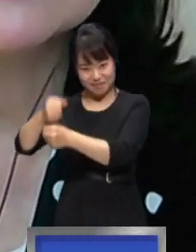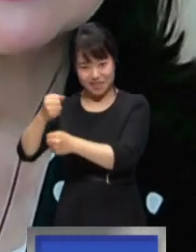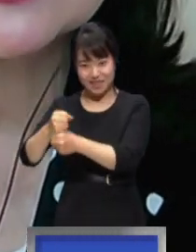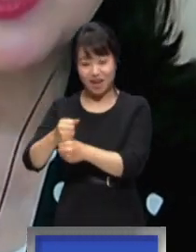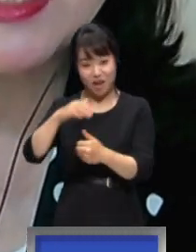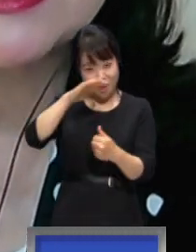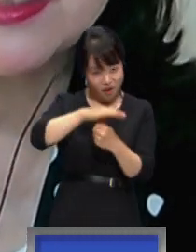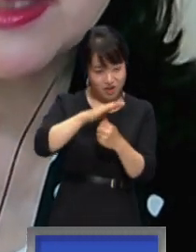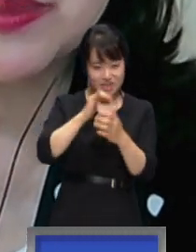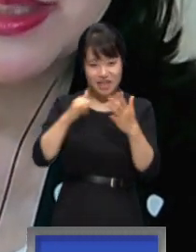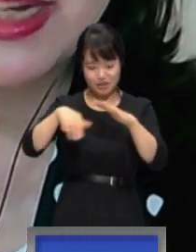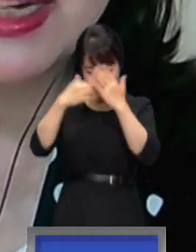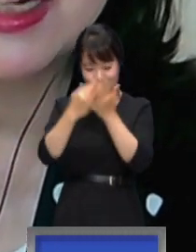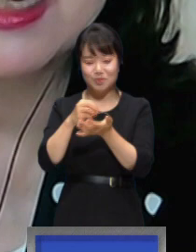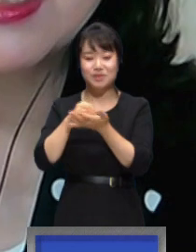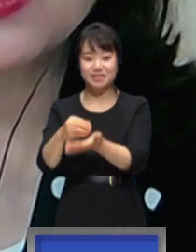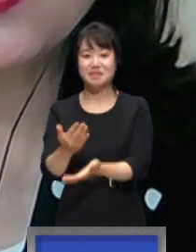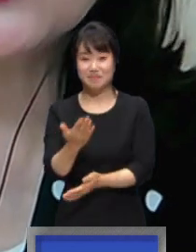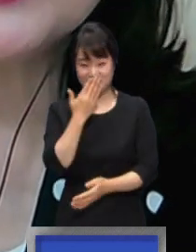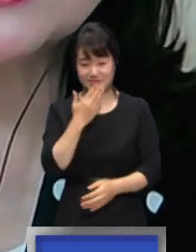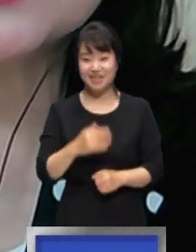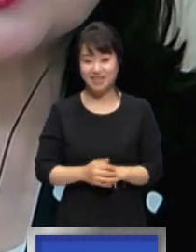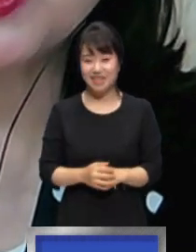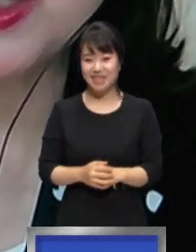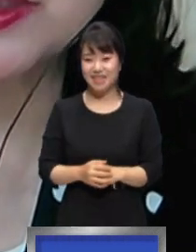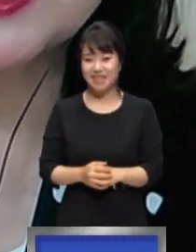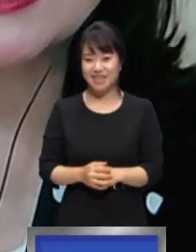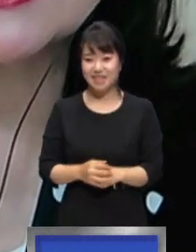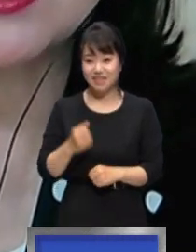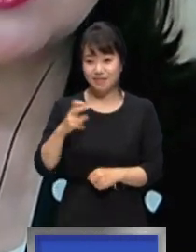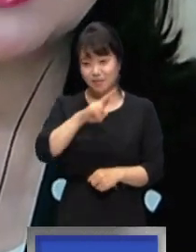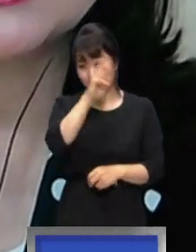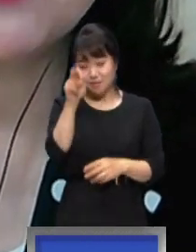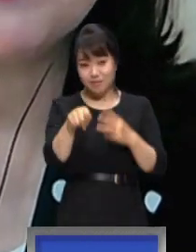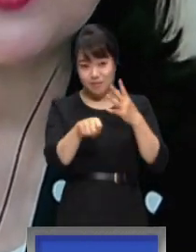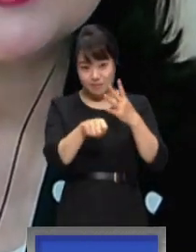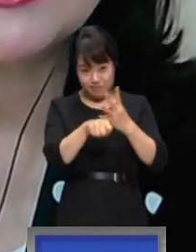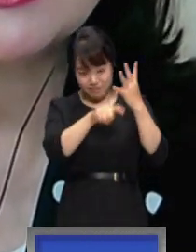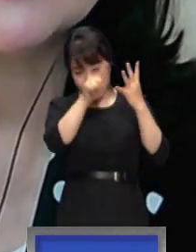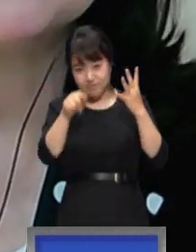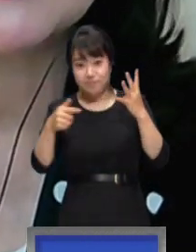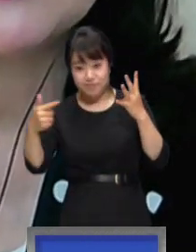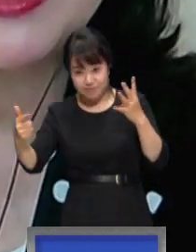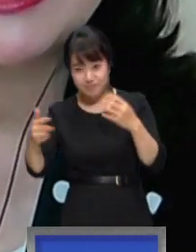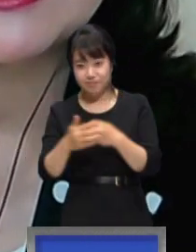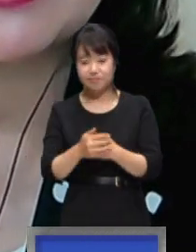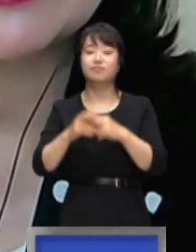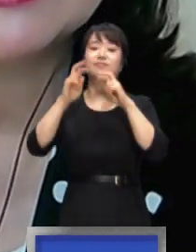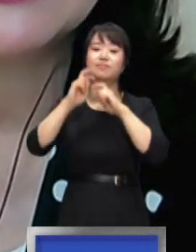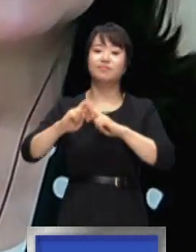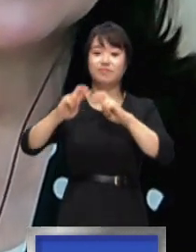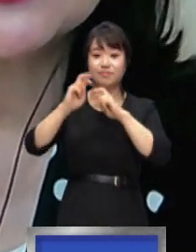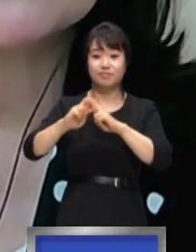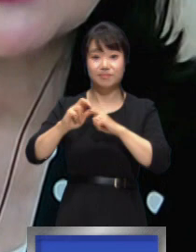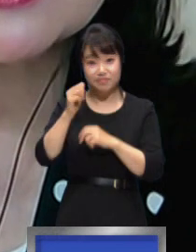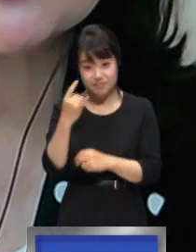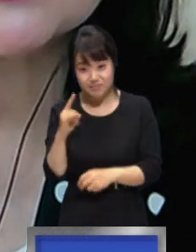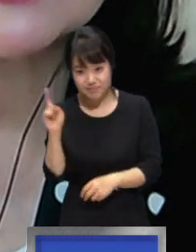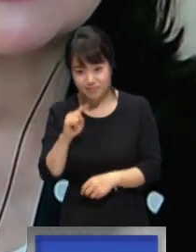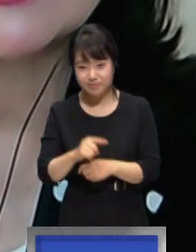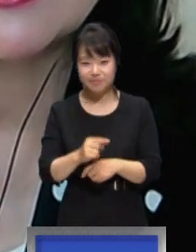함께 즐길 수가 있었습니다. 오후 4시부터 6시까지 열린 천변 힐링 음악 여행에서는